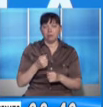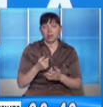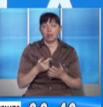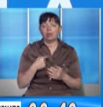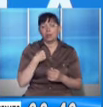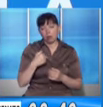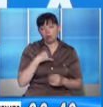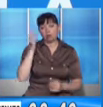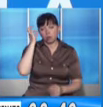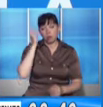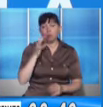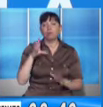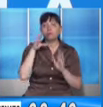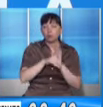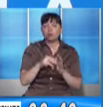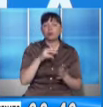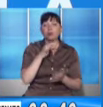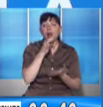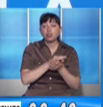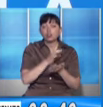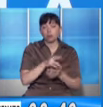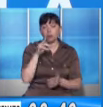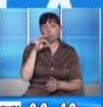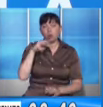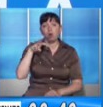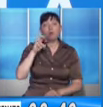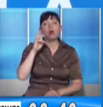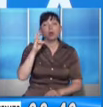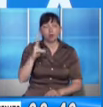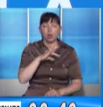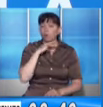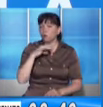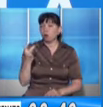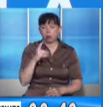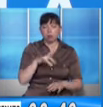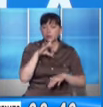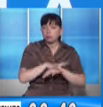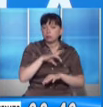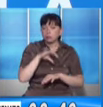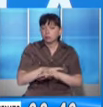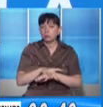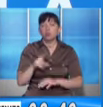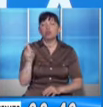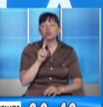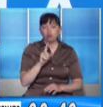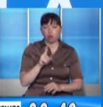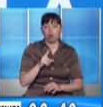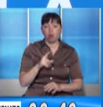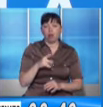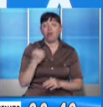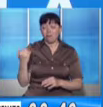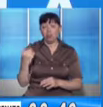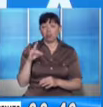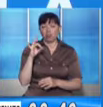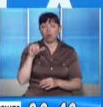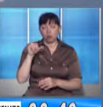să amintesc că inclusiv rapoartele Promolex au constatat de mai multe ori că în discursul liderului